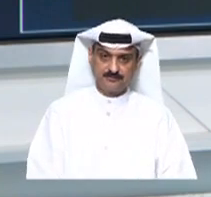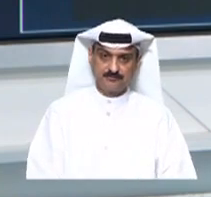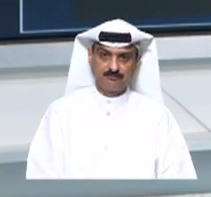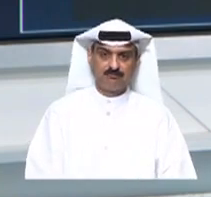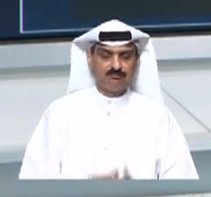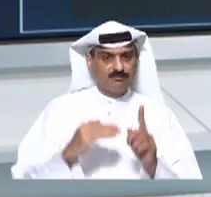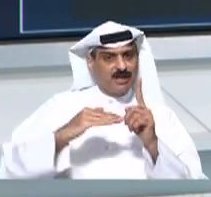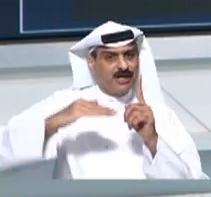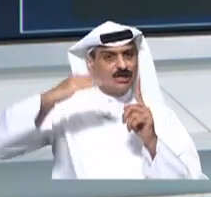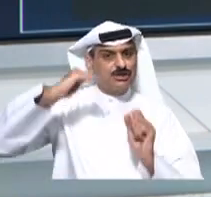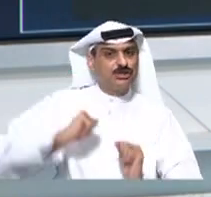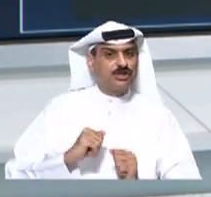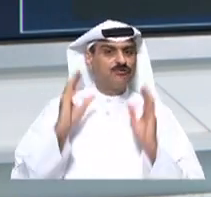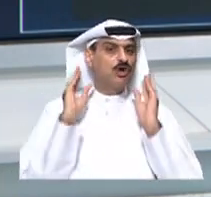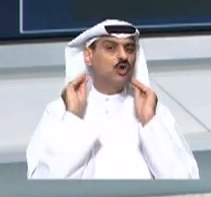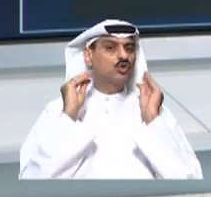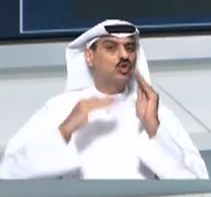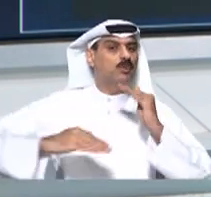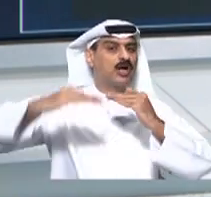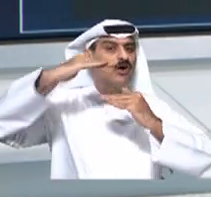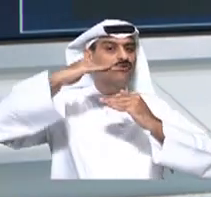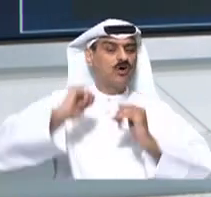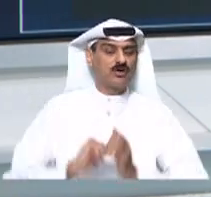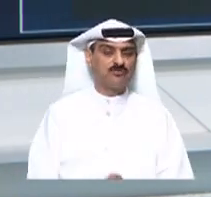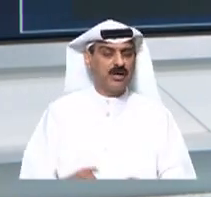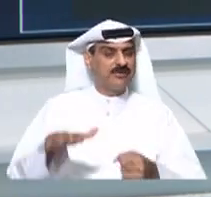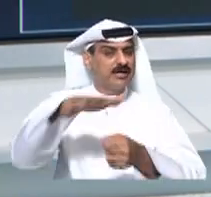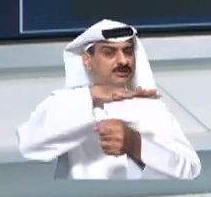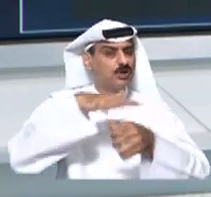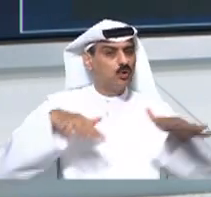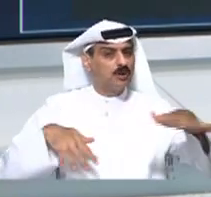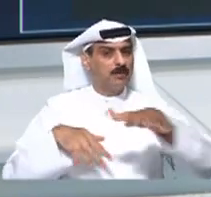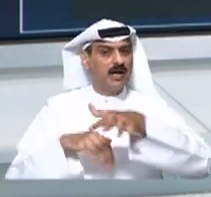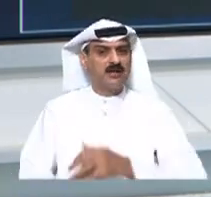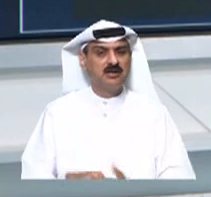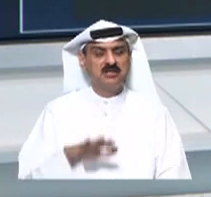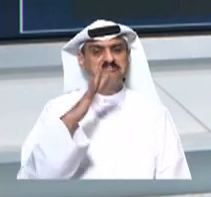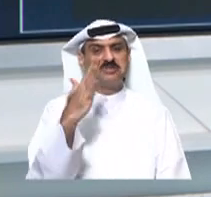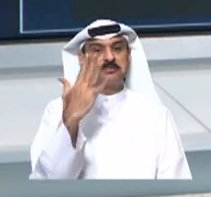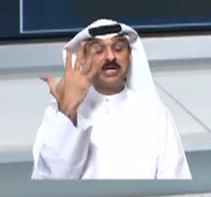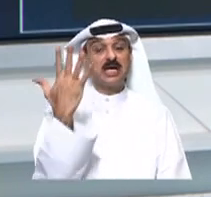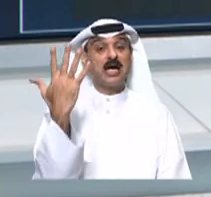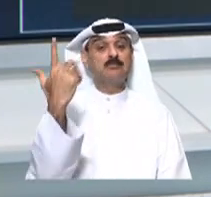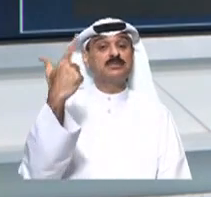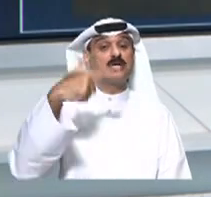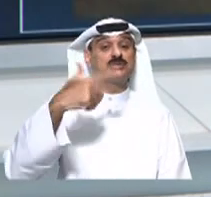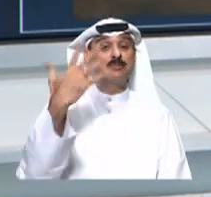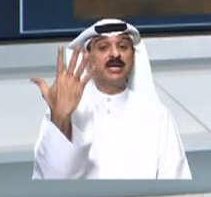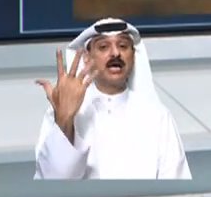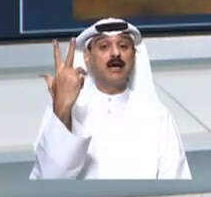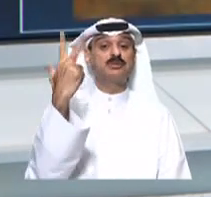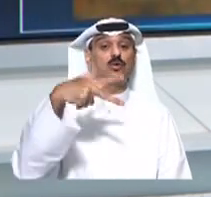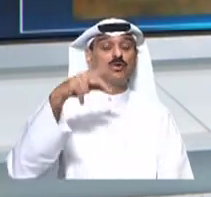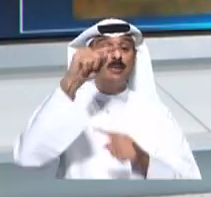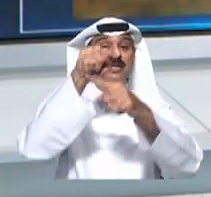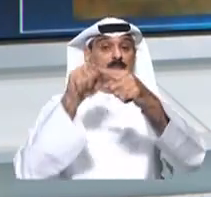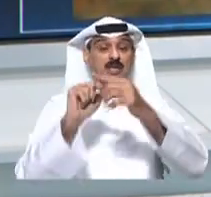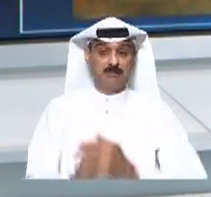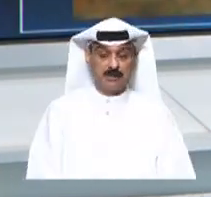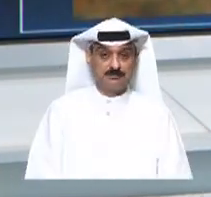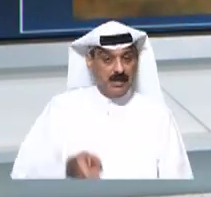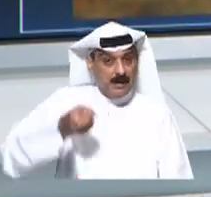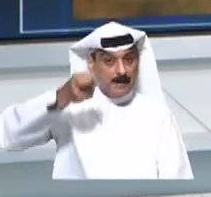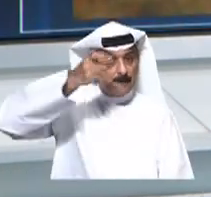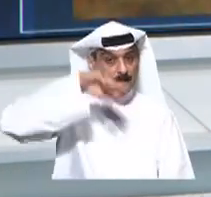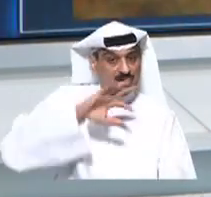نسبة الرطوبة على المناطق الساحلية والجزر، متوقع أن تتفاوت ما بين 75 و 85%. مع بداية دخول ساعات